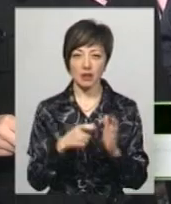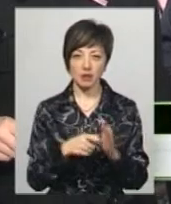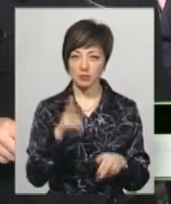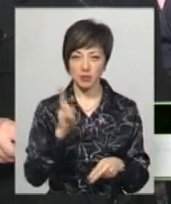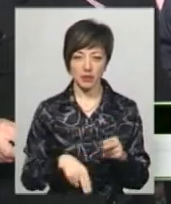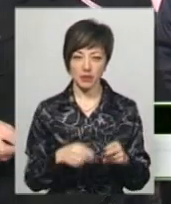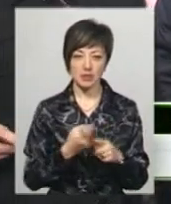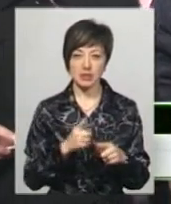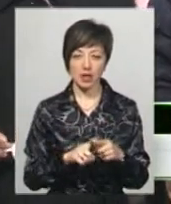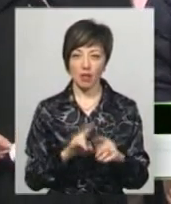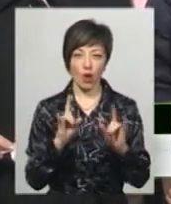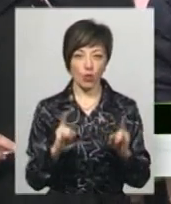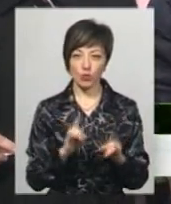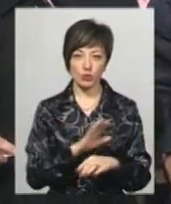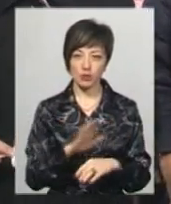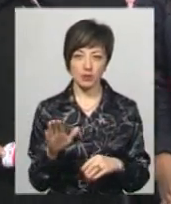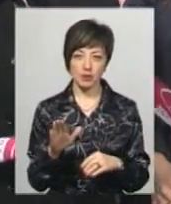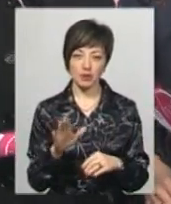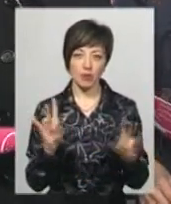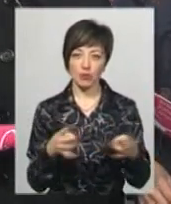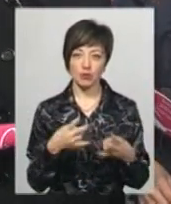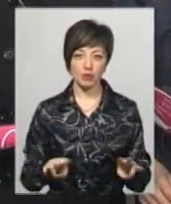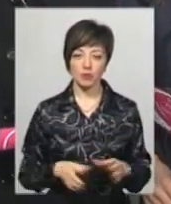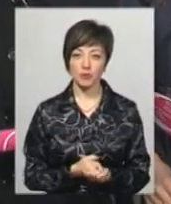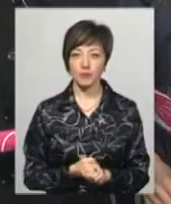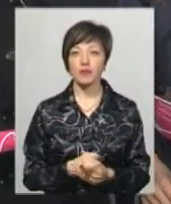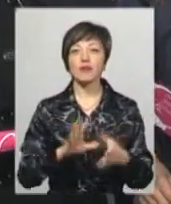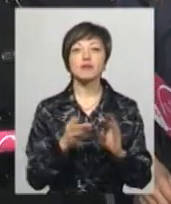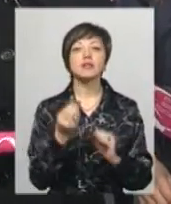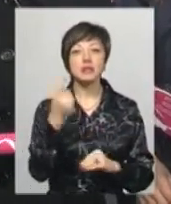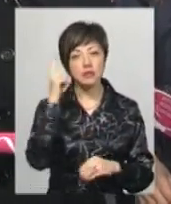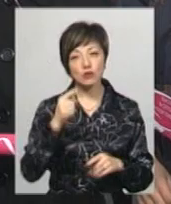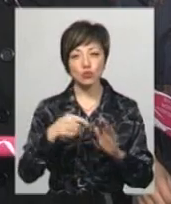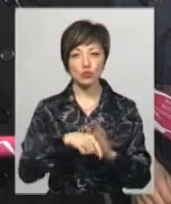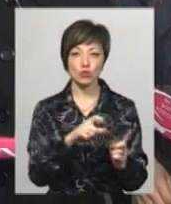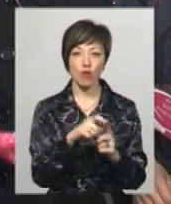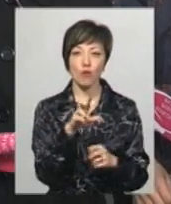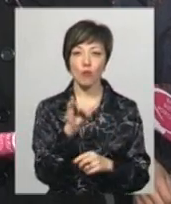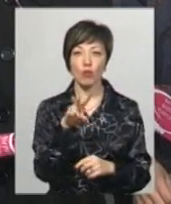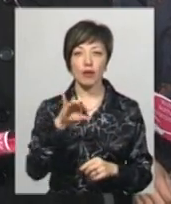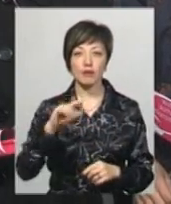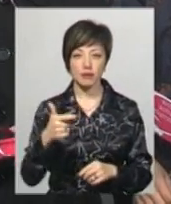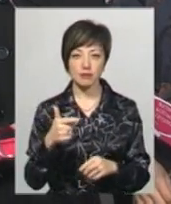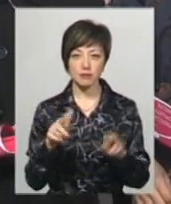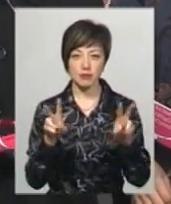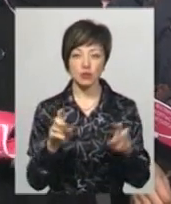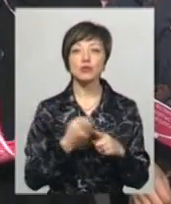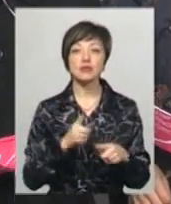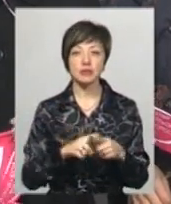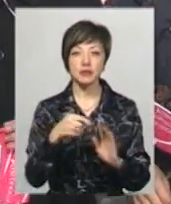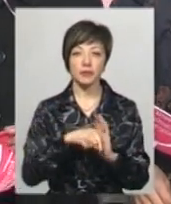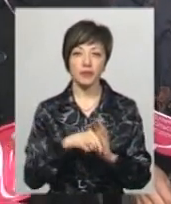припинили це. Це не круто і не потрібно. А ви взагалі знаєте, що означає слово булінг? Так. А що